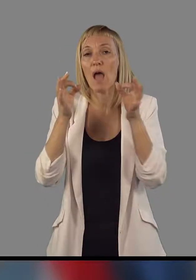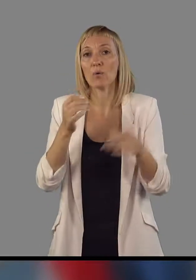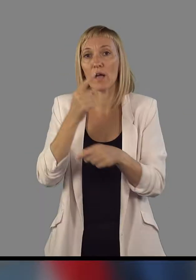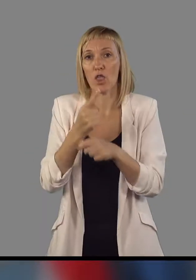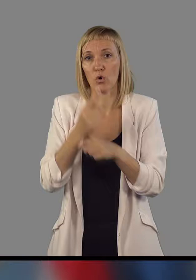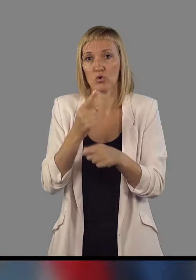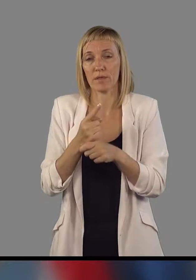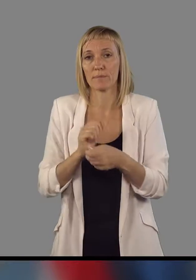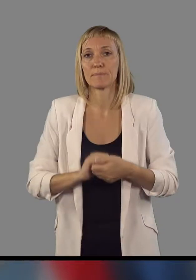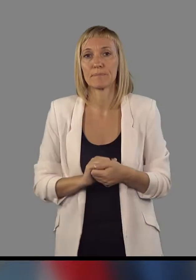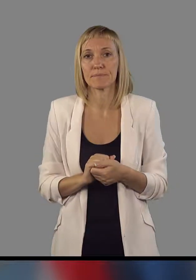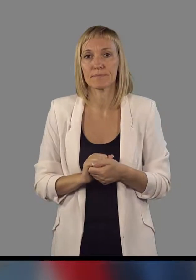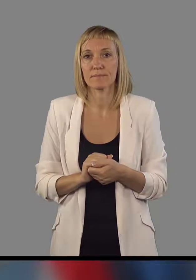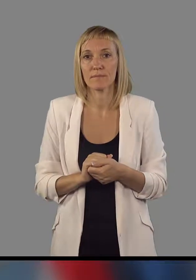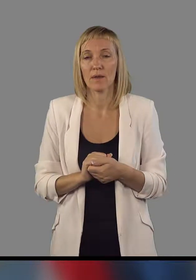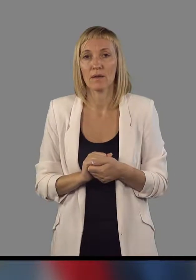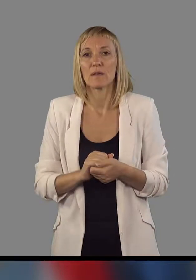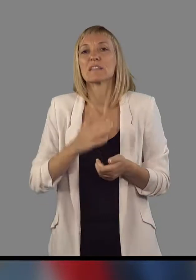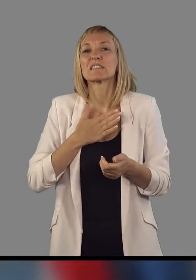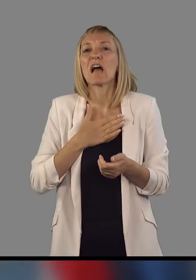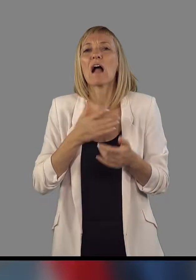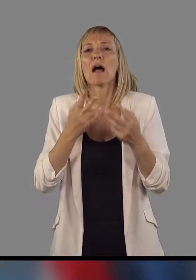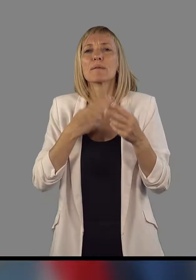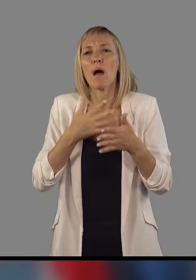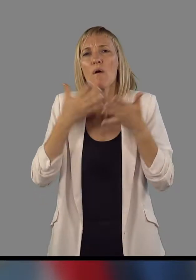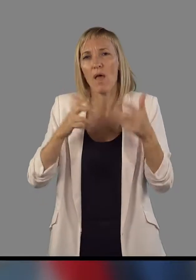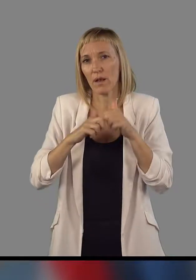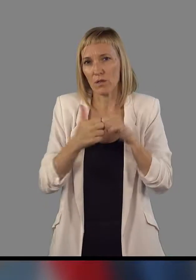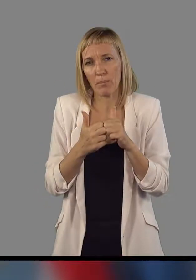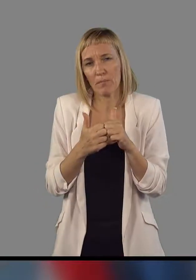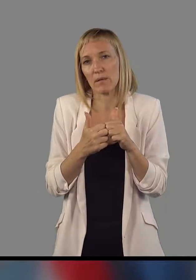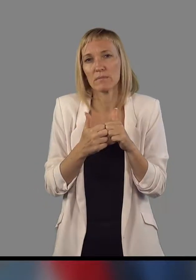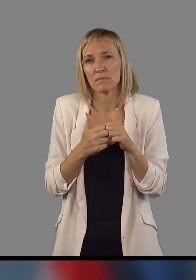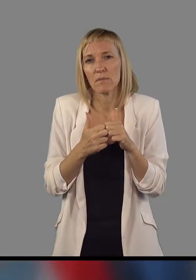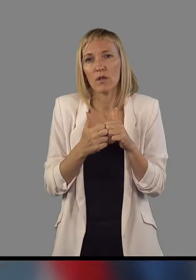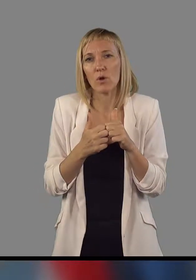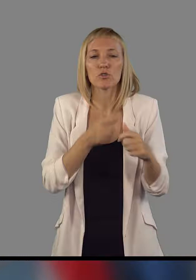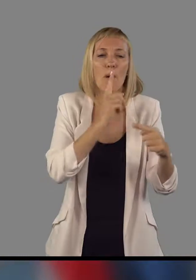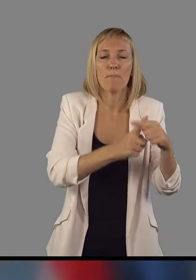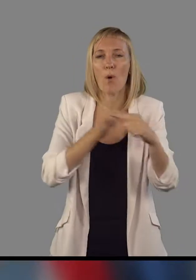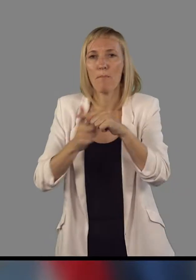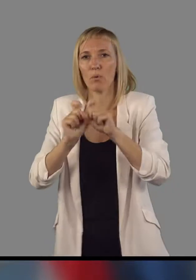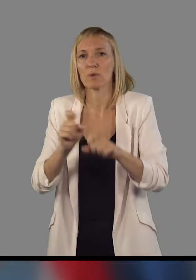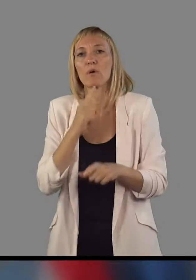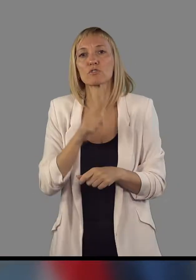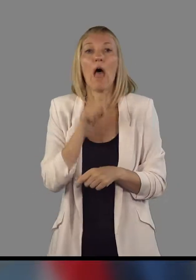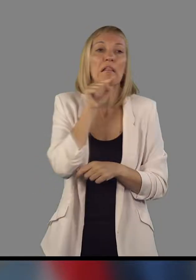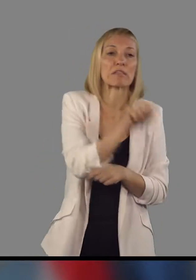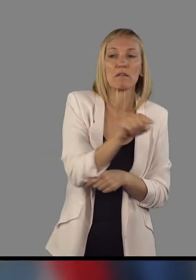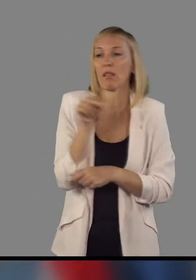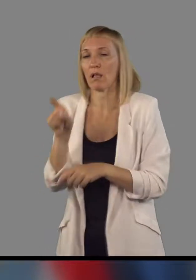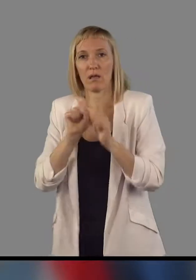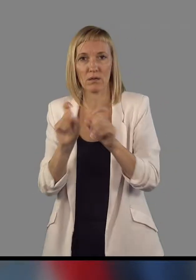postopkov javnega naročanja. Tako da je to, zakaj imamo tolikšne težave, vendarle krivda deljena. Ni vedno